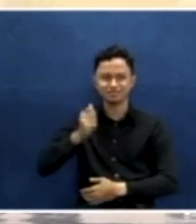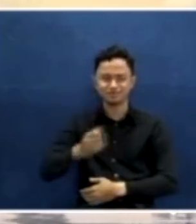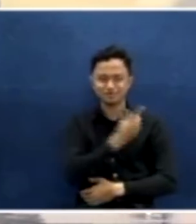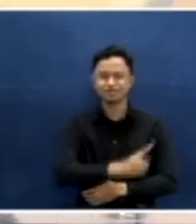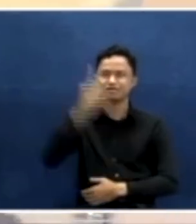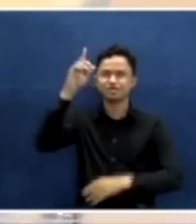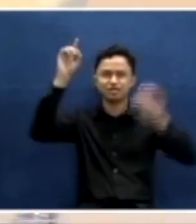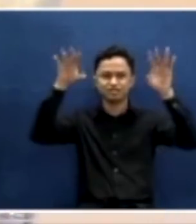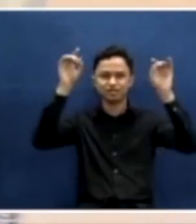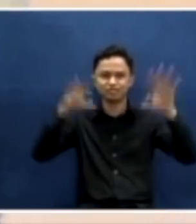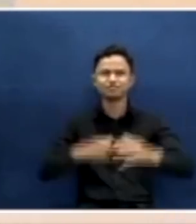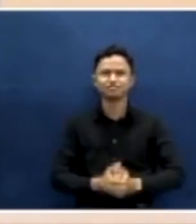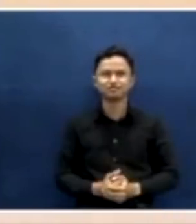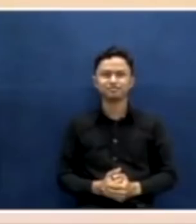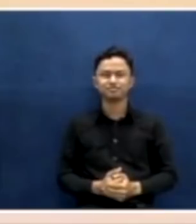warahmatullahi wabarakatuh